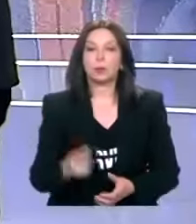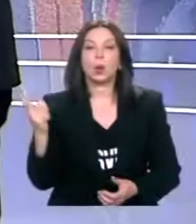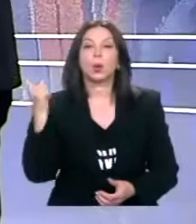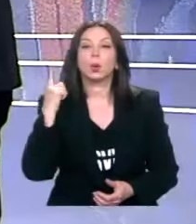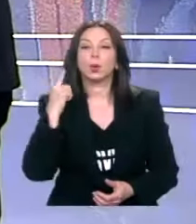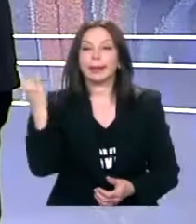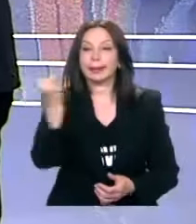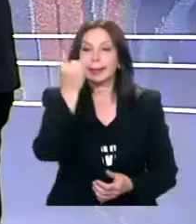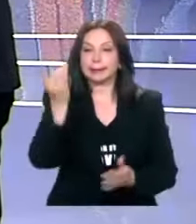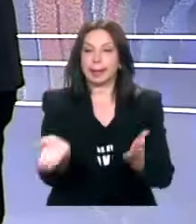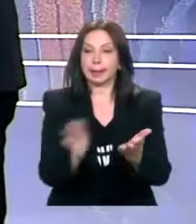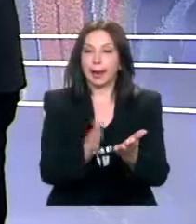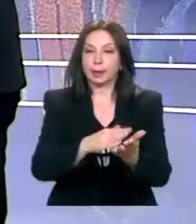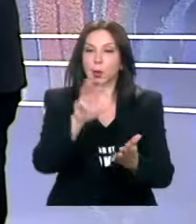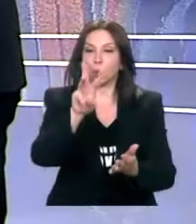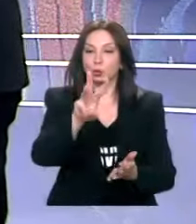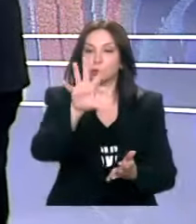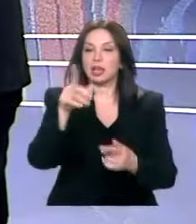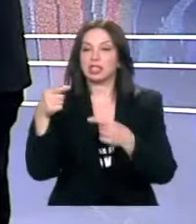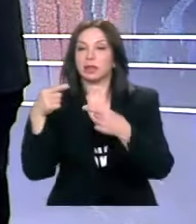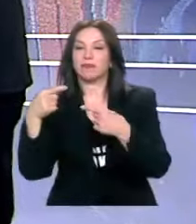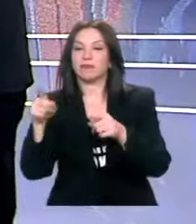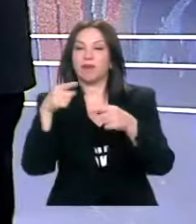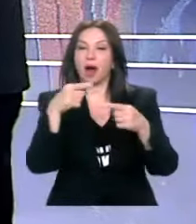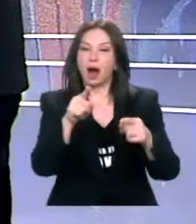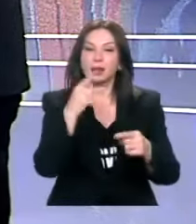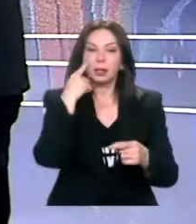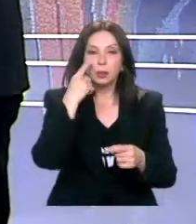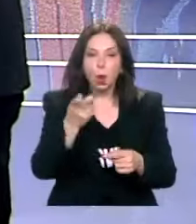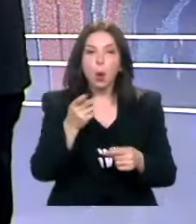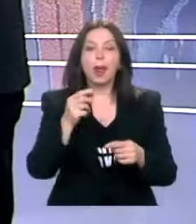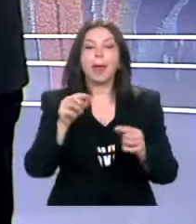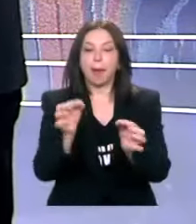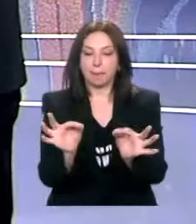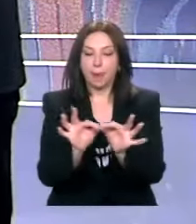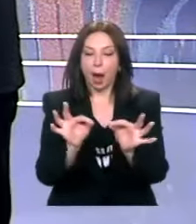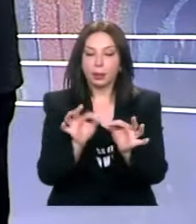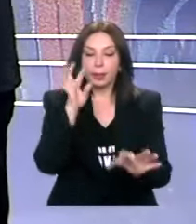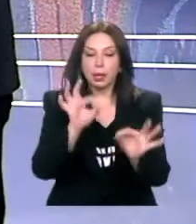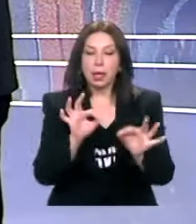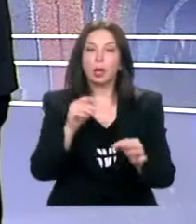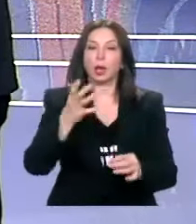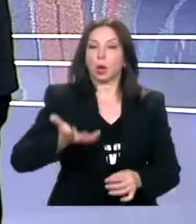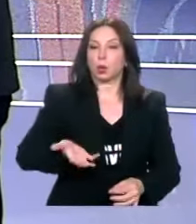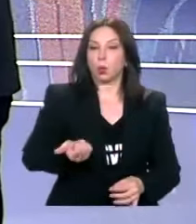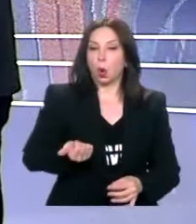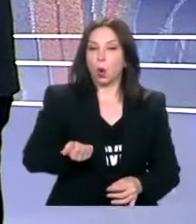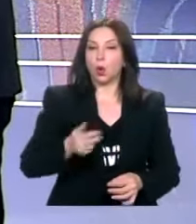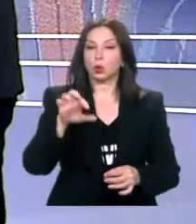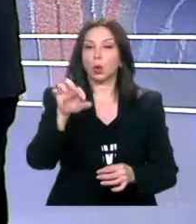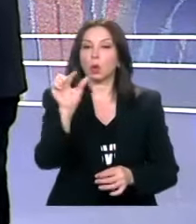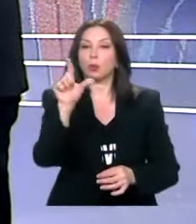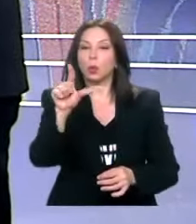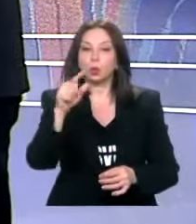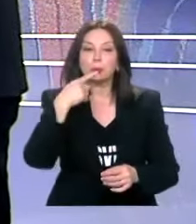Ünlü bir gezi dergisi 35 ayrı ülkede farklı farklı yapılan mantıları masaya yatırdı. Yoğurt ve pul biberle hazırlanan,